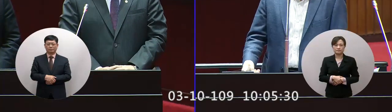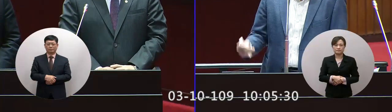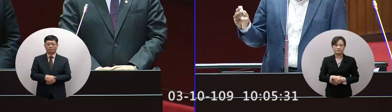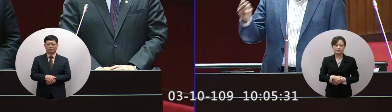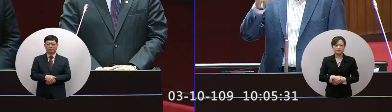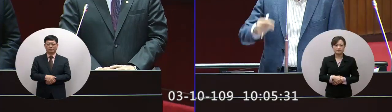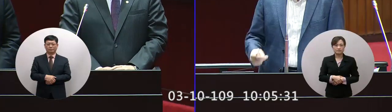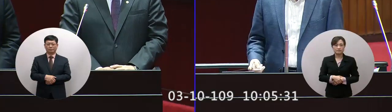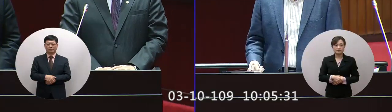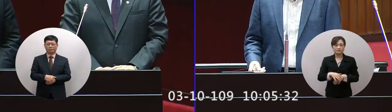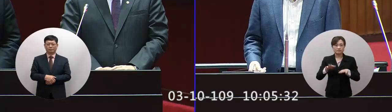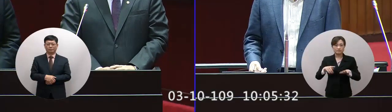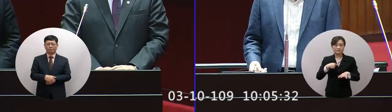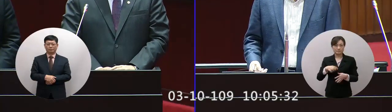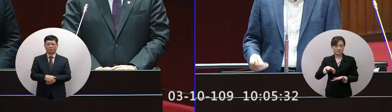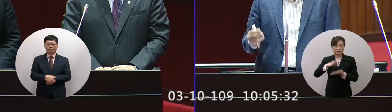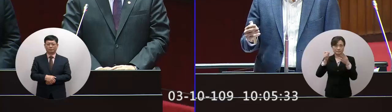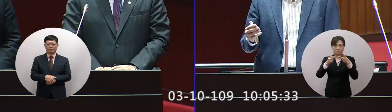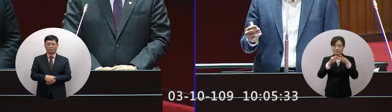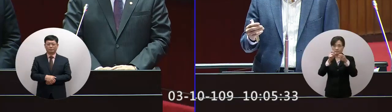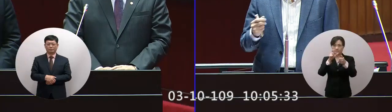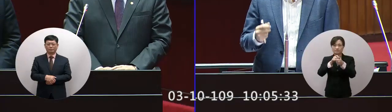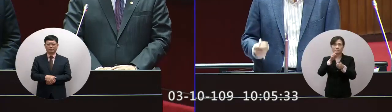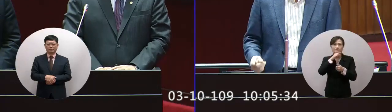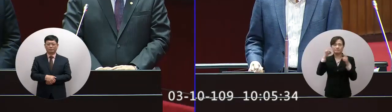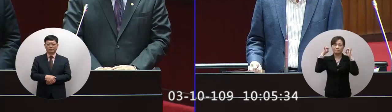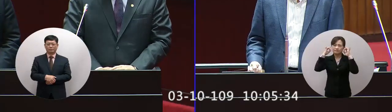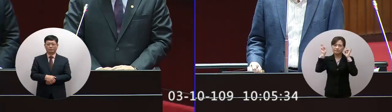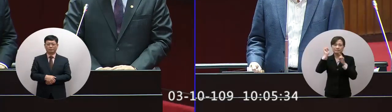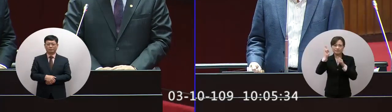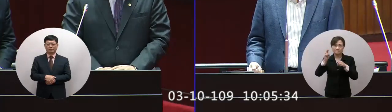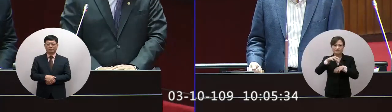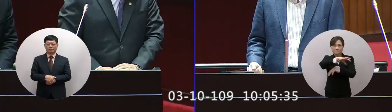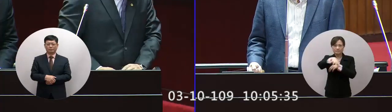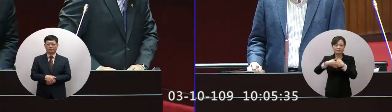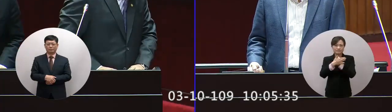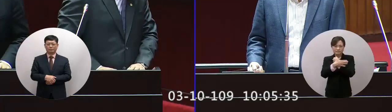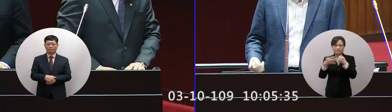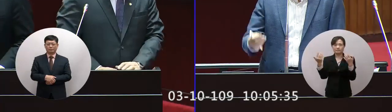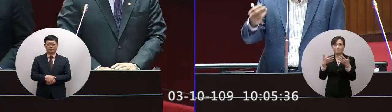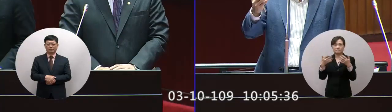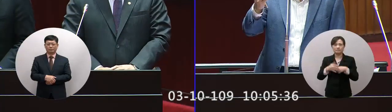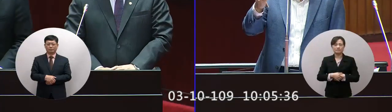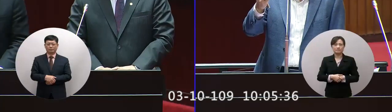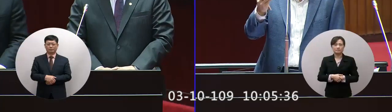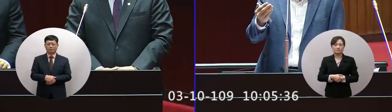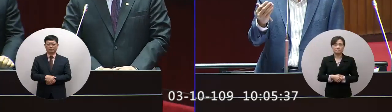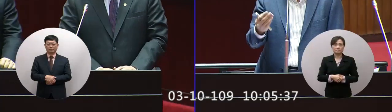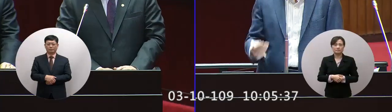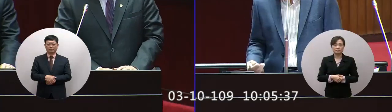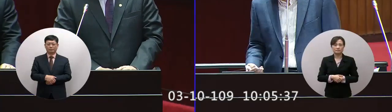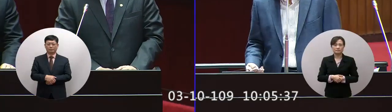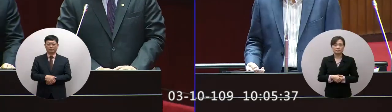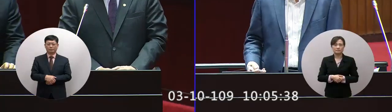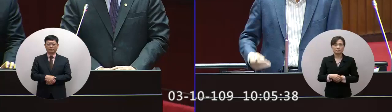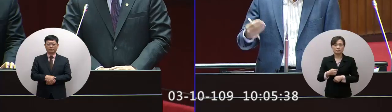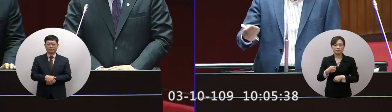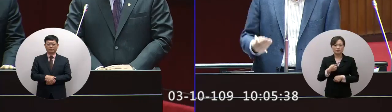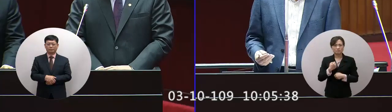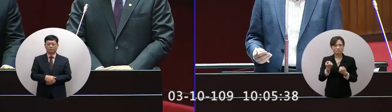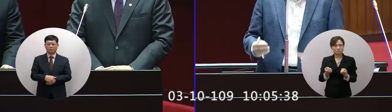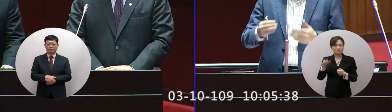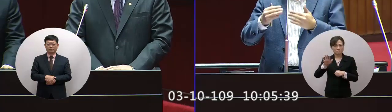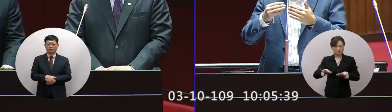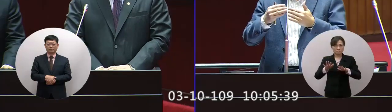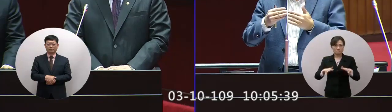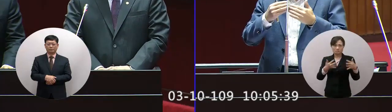好，今天我要谈的第二件事是一个噪音环保的一个相关的一些问题。那为什么在总质询谈呢？因为它